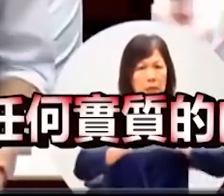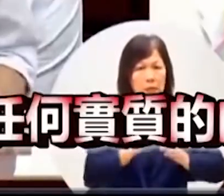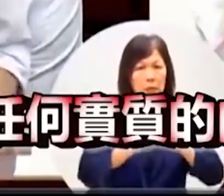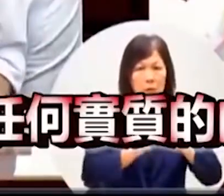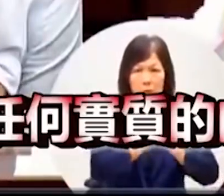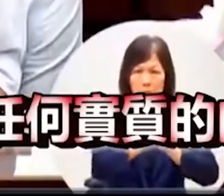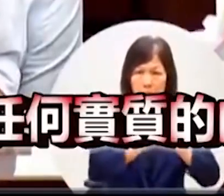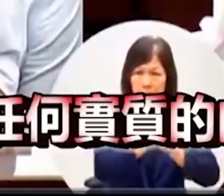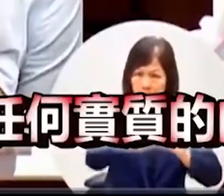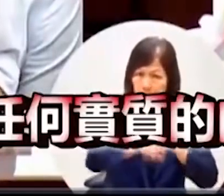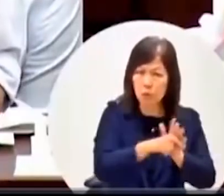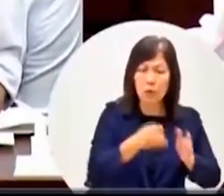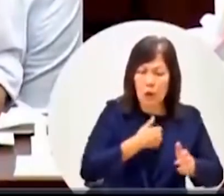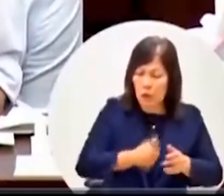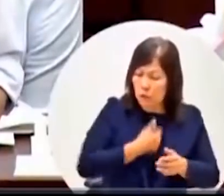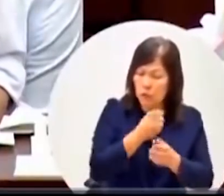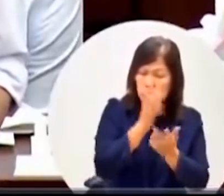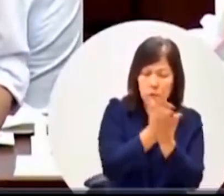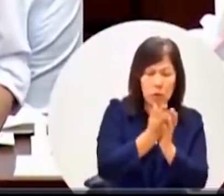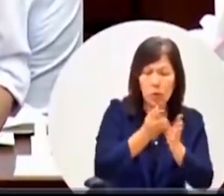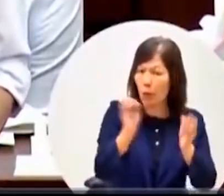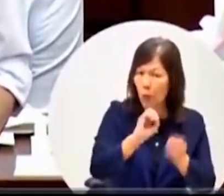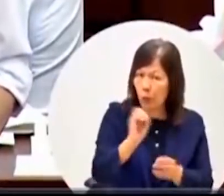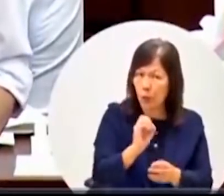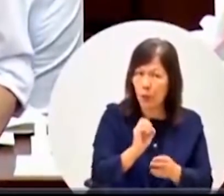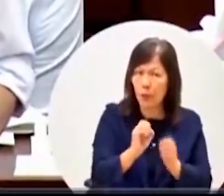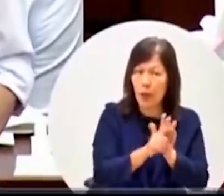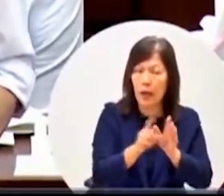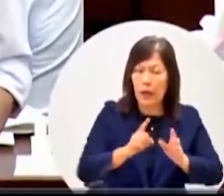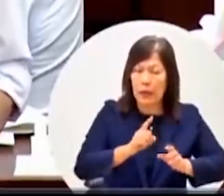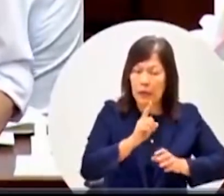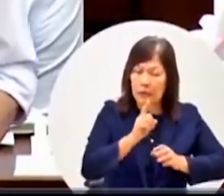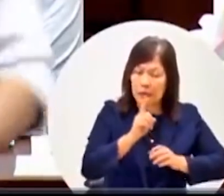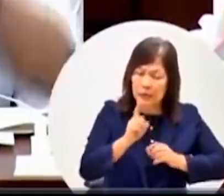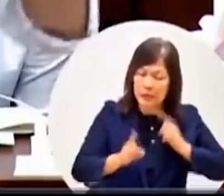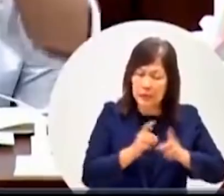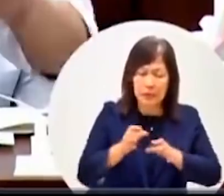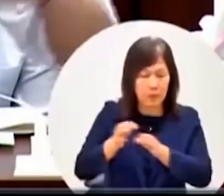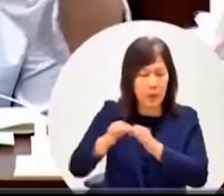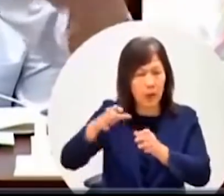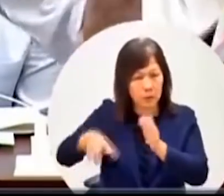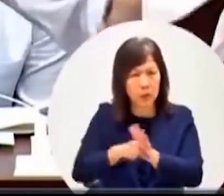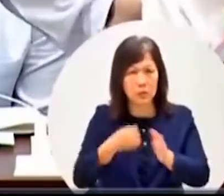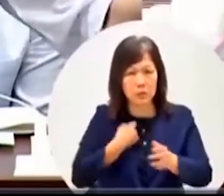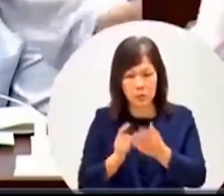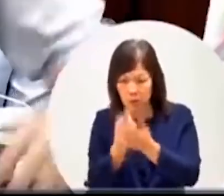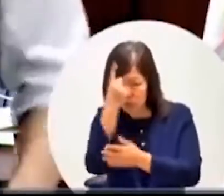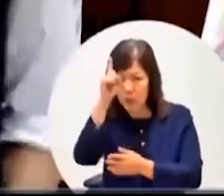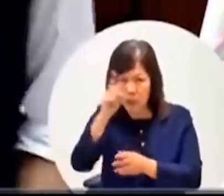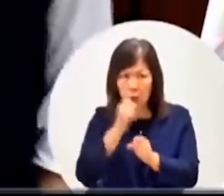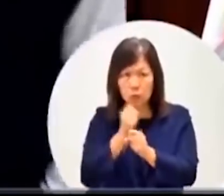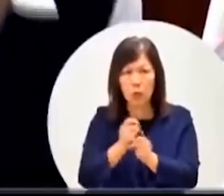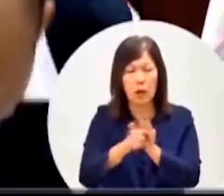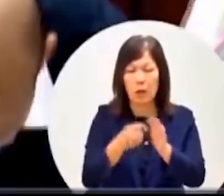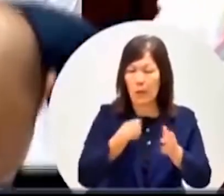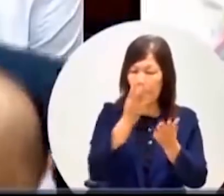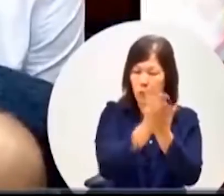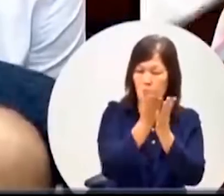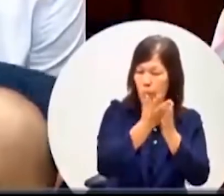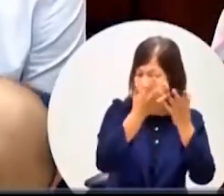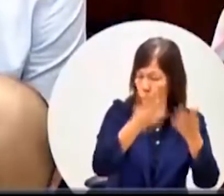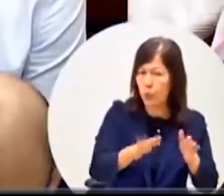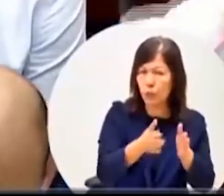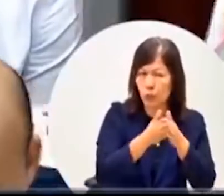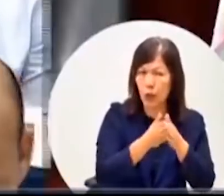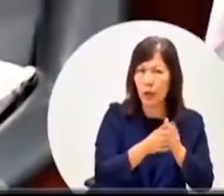没有任何实质的内容。 自贸区是只是其中之一个途径，我们还要做很多事情。 但是我们就是想知道这个部分嘛，民